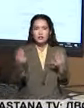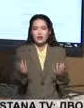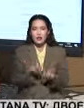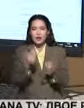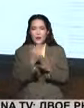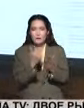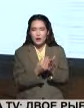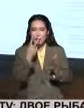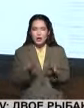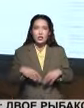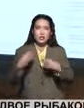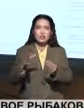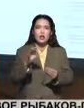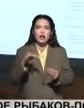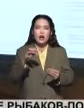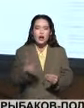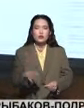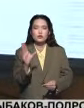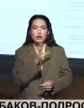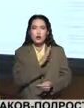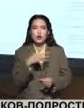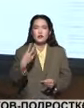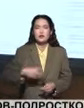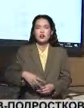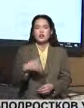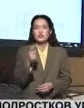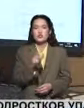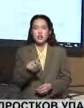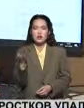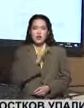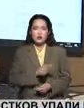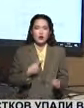базы и предоставляю отчет. В нашем отделе нас около 20 человек. У меня есть